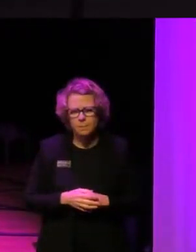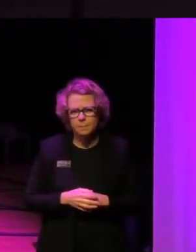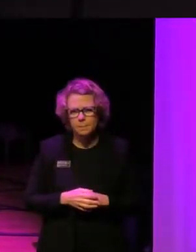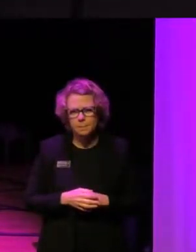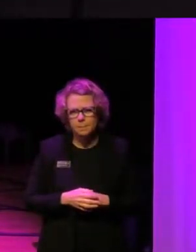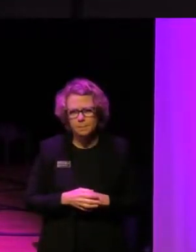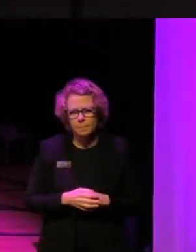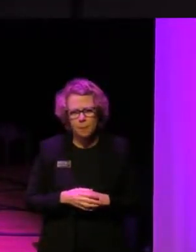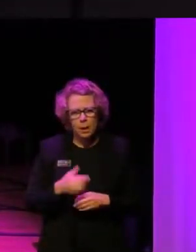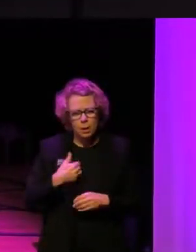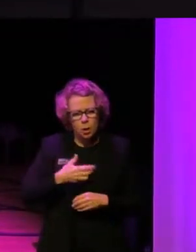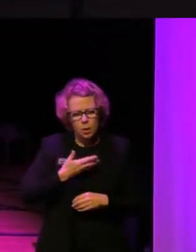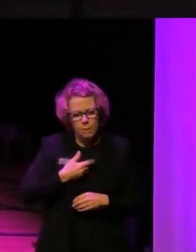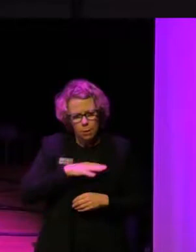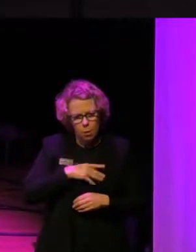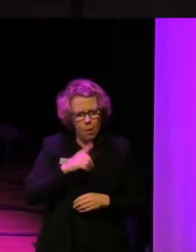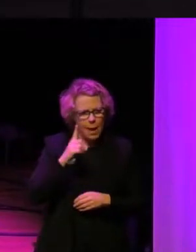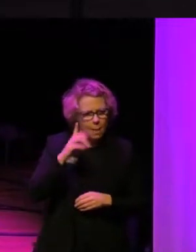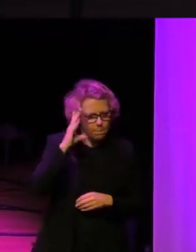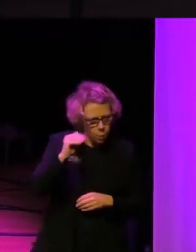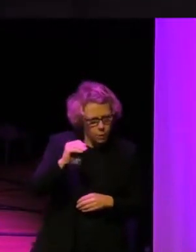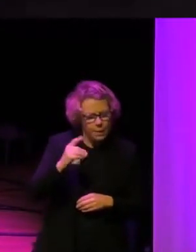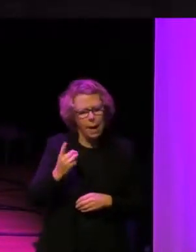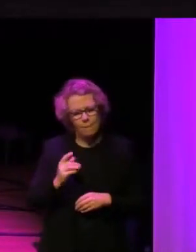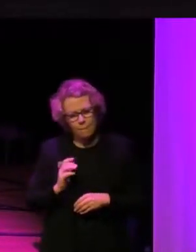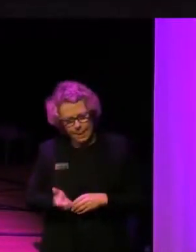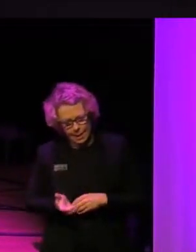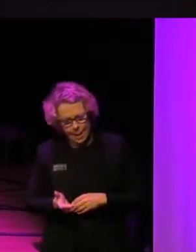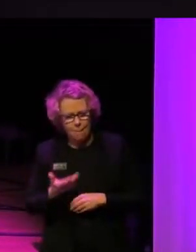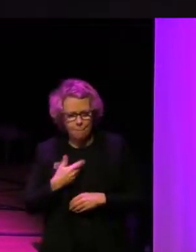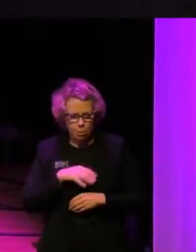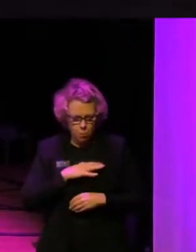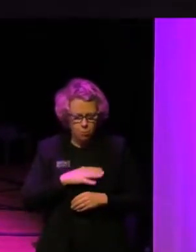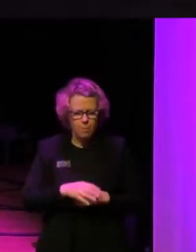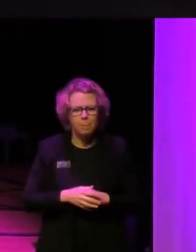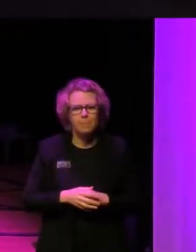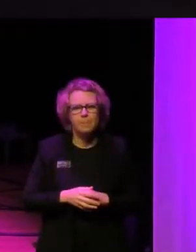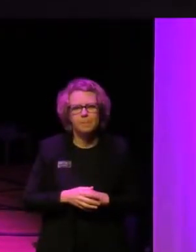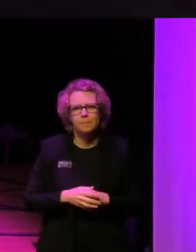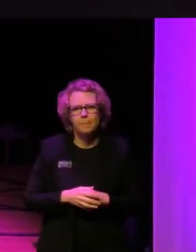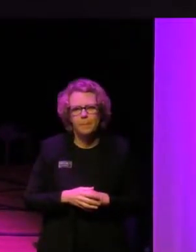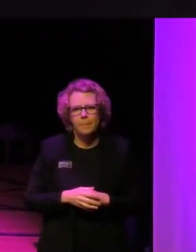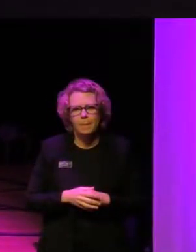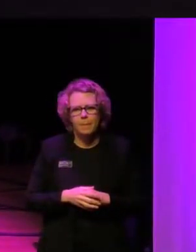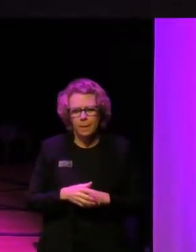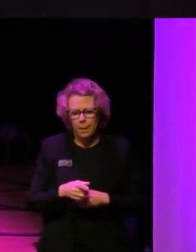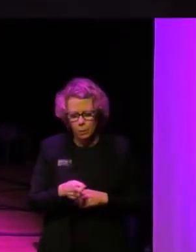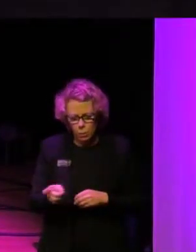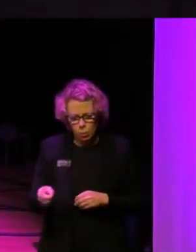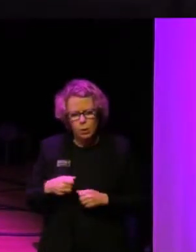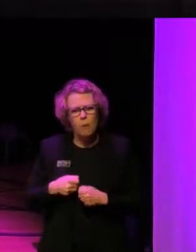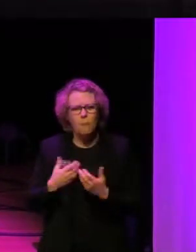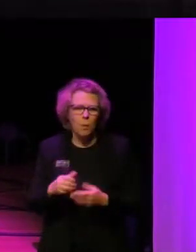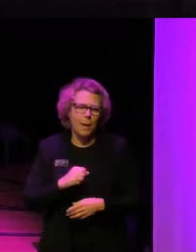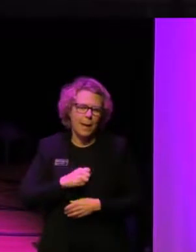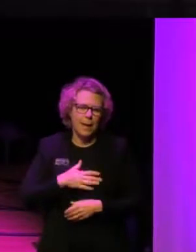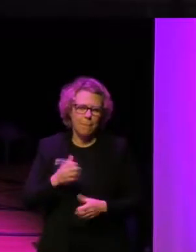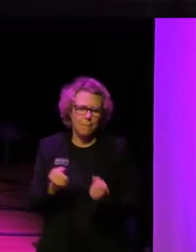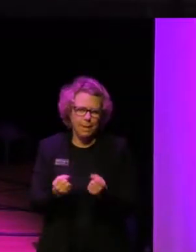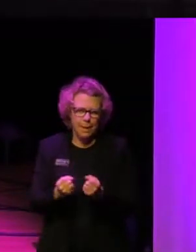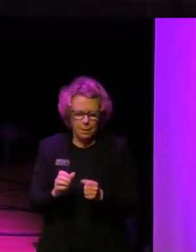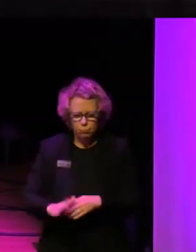Jag vill ha en pojke och en flicka. De ska ha egna bilar när de blir stora.